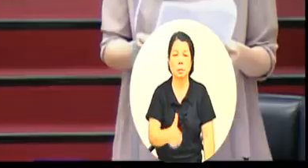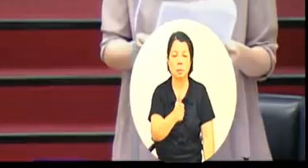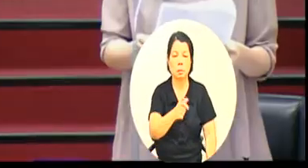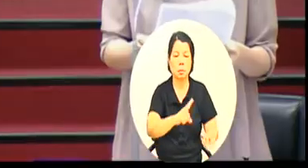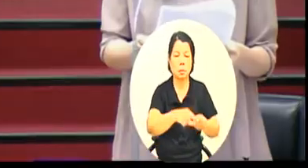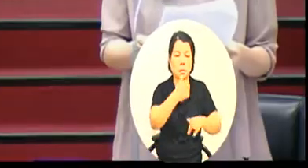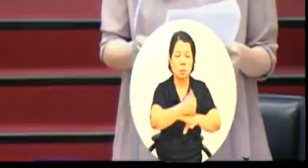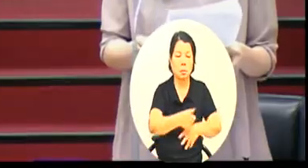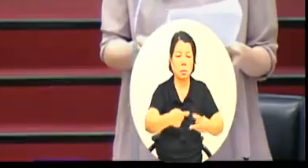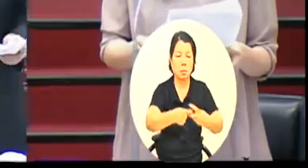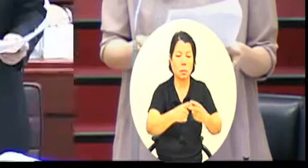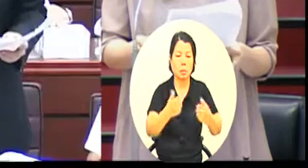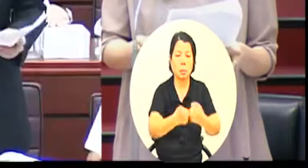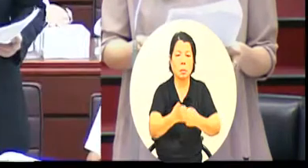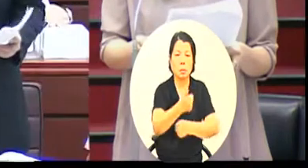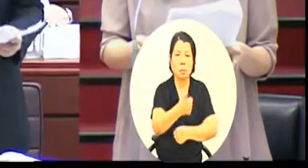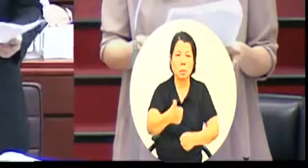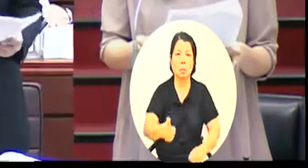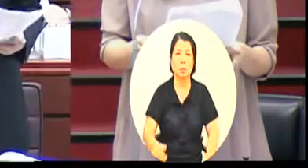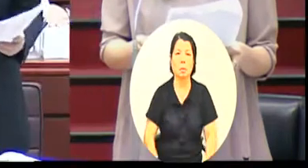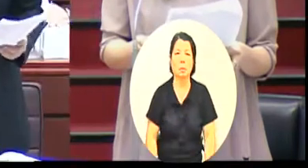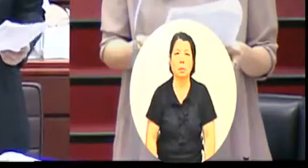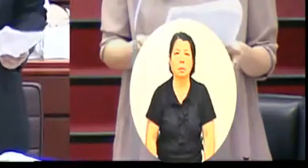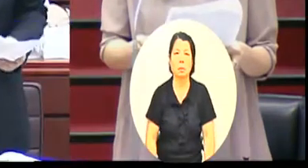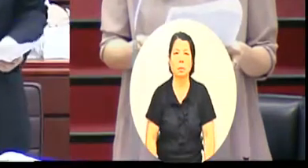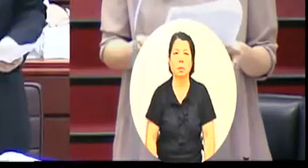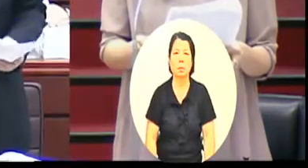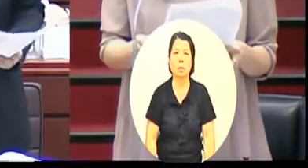主席，谢谢李议员。我想啊，